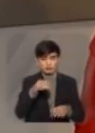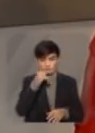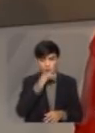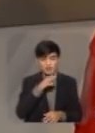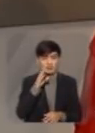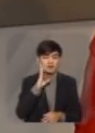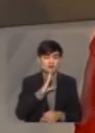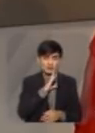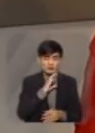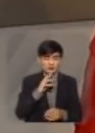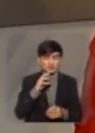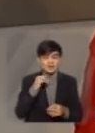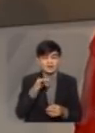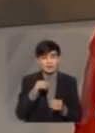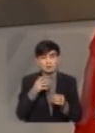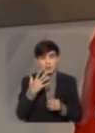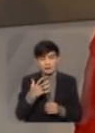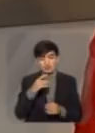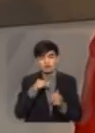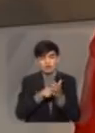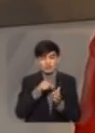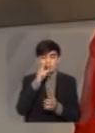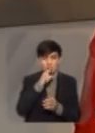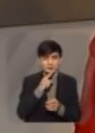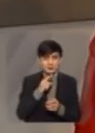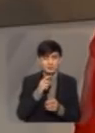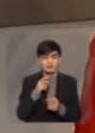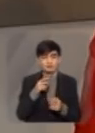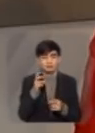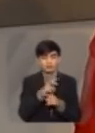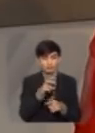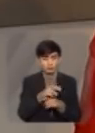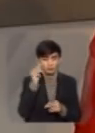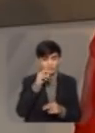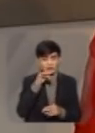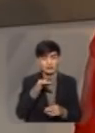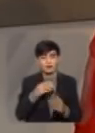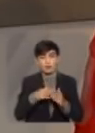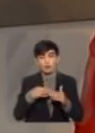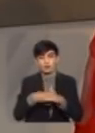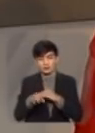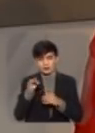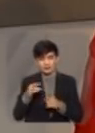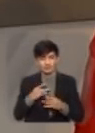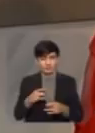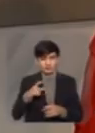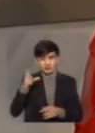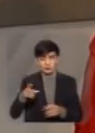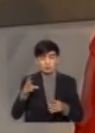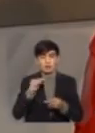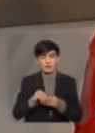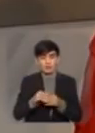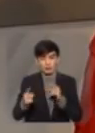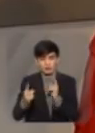кейін шығады сол кризис центрға, үйге қайтады, үйде қайтан агрессормен кездеседі, агрессор ешқандай гарантия жоқ, иә,